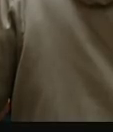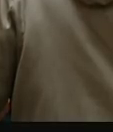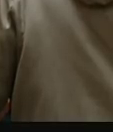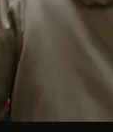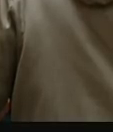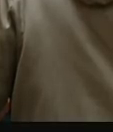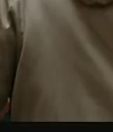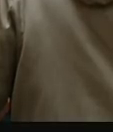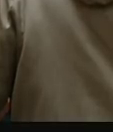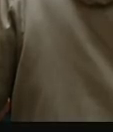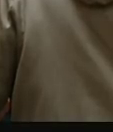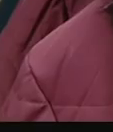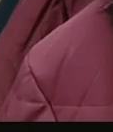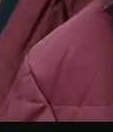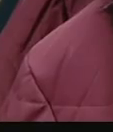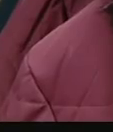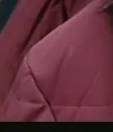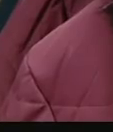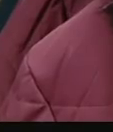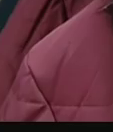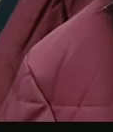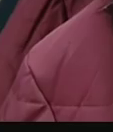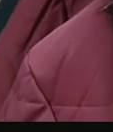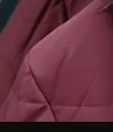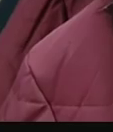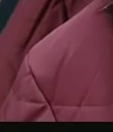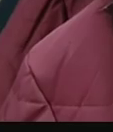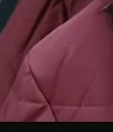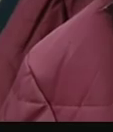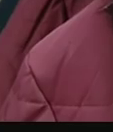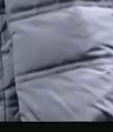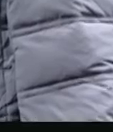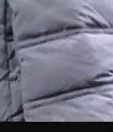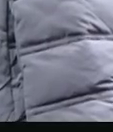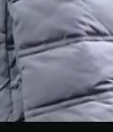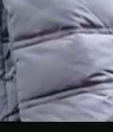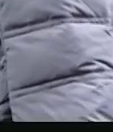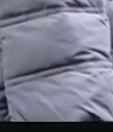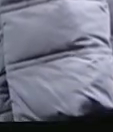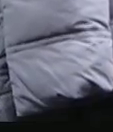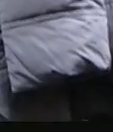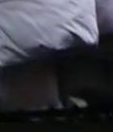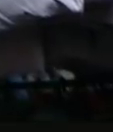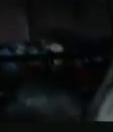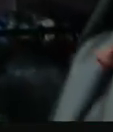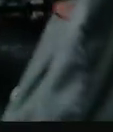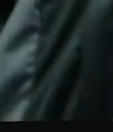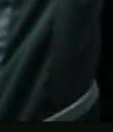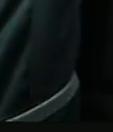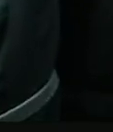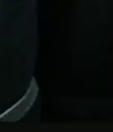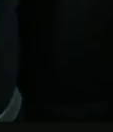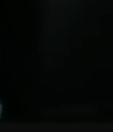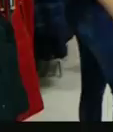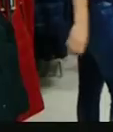что согреет в морозный зимний день, смогут все желающие. Тем более, что здесь самый широкий размерный ряд. От миниатюрного 42-го